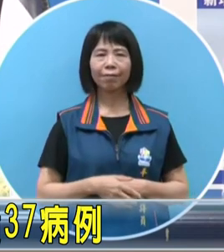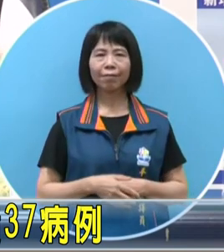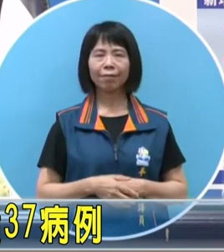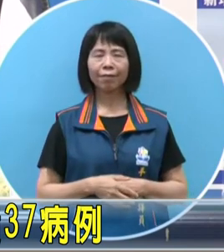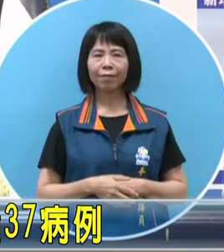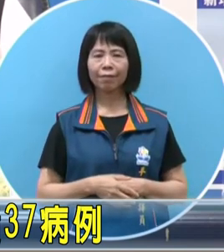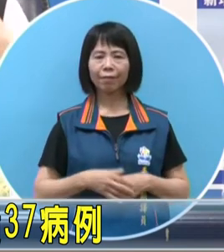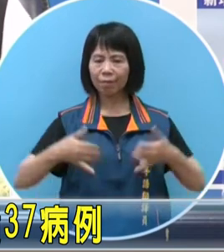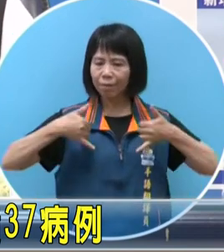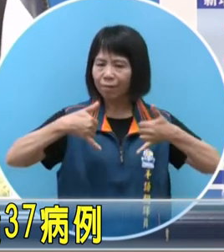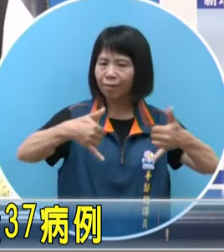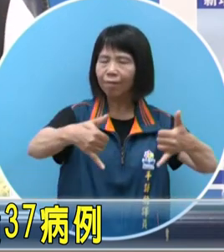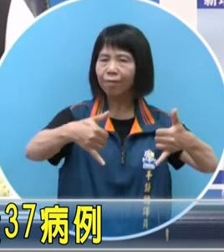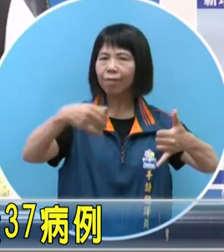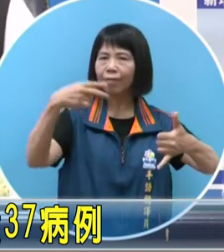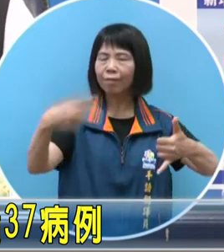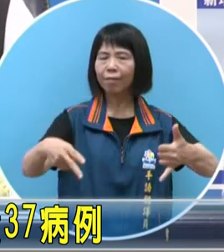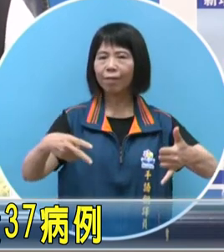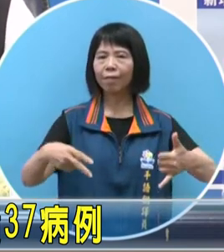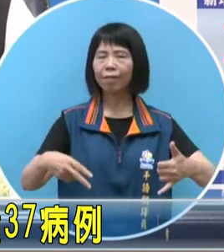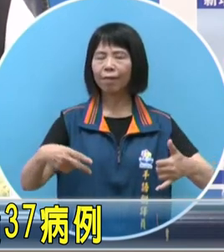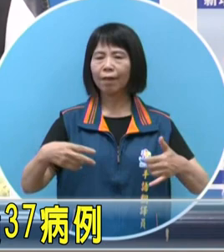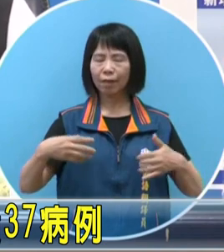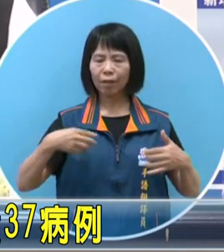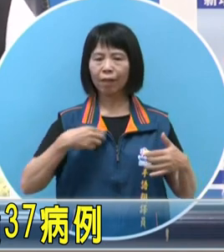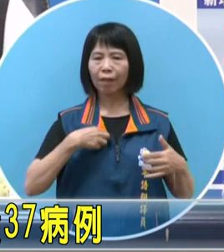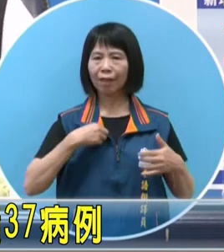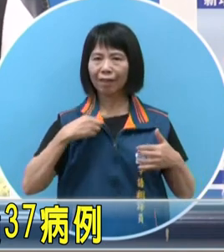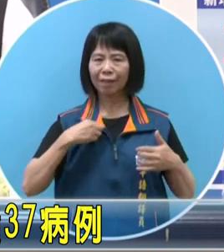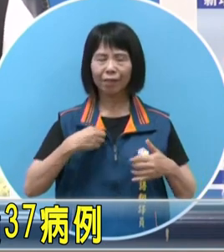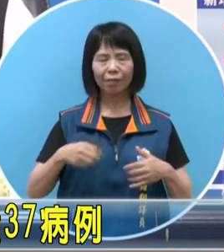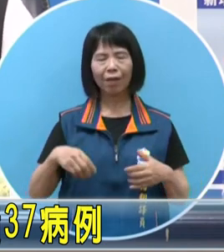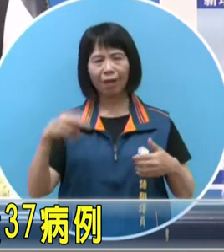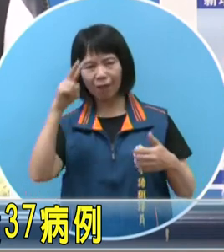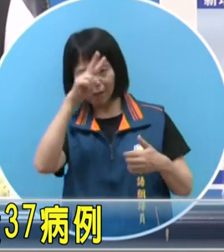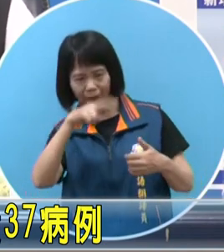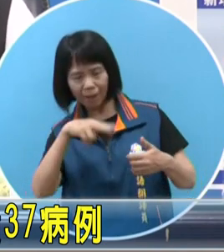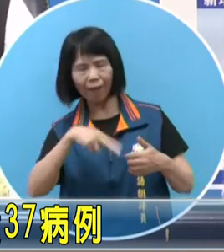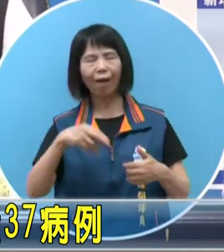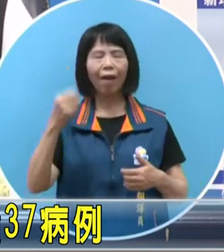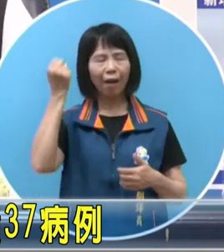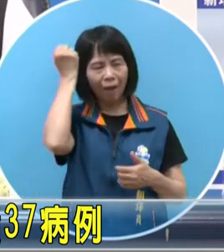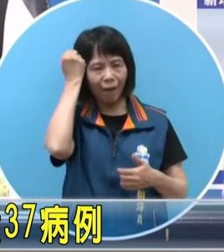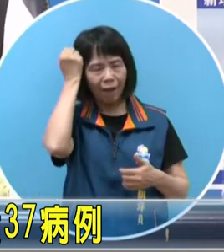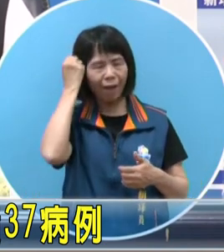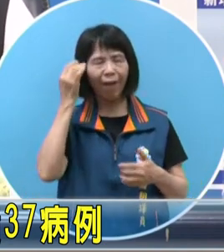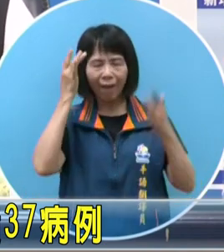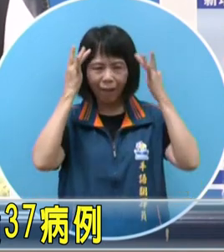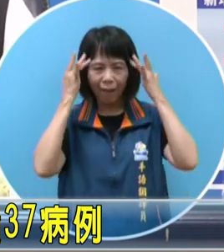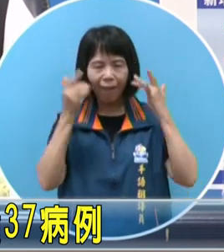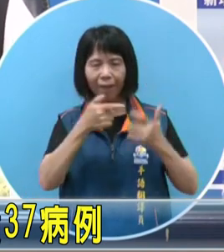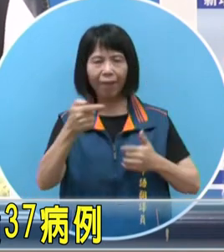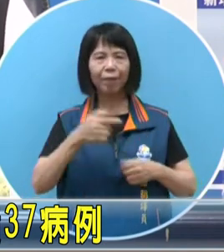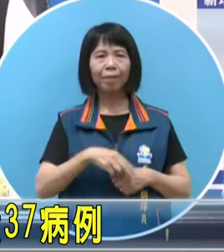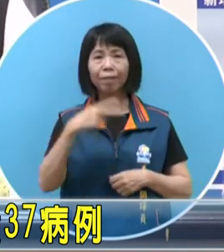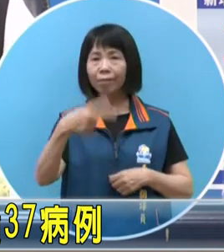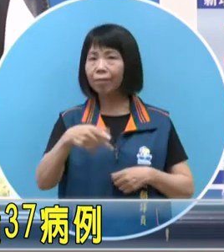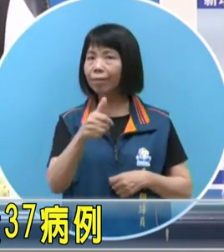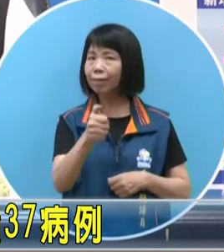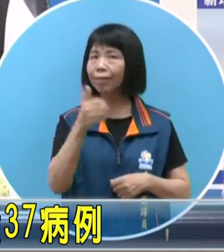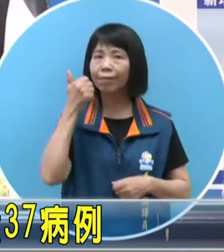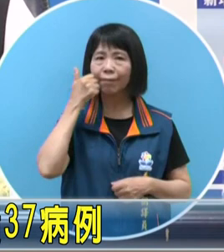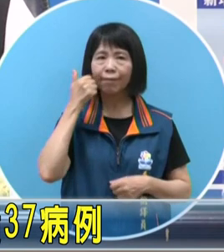这个街道以及他们的穿着就知道那是非常辛苦的一件事情，这我要感谢。第二个，我要感